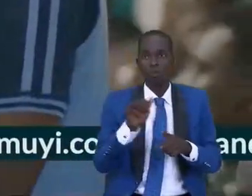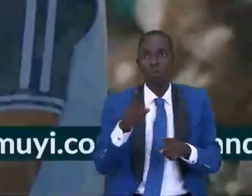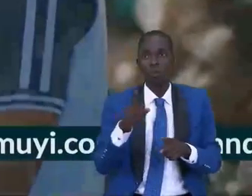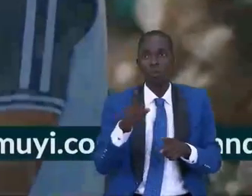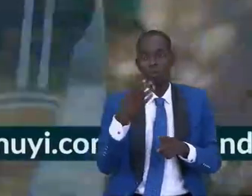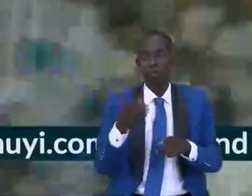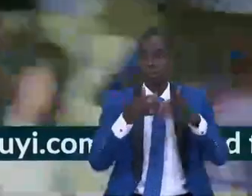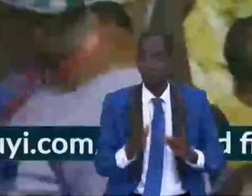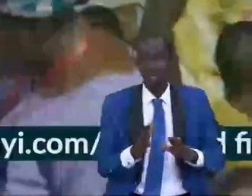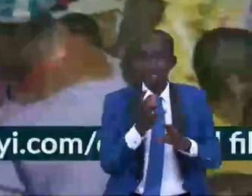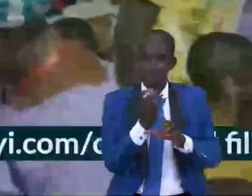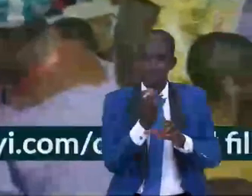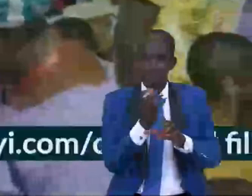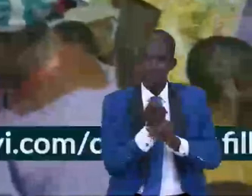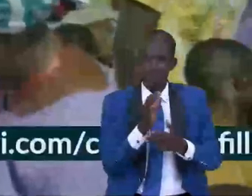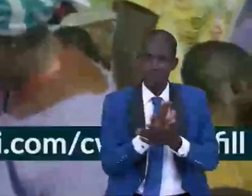l'Église